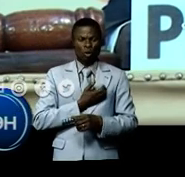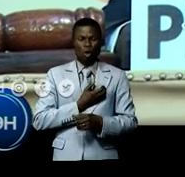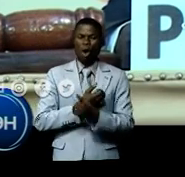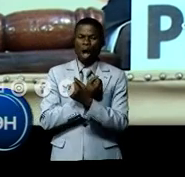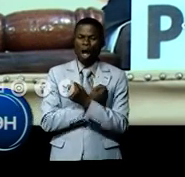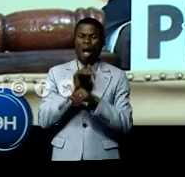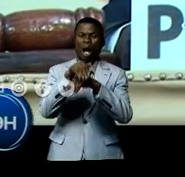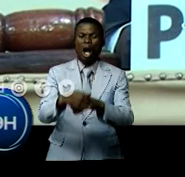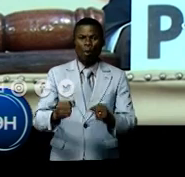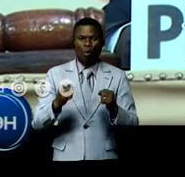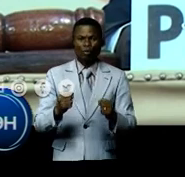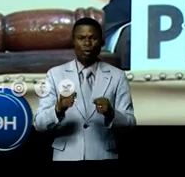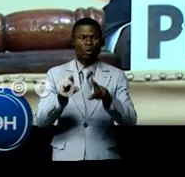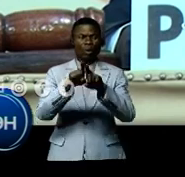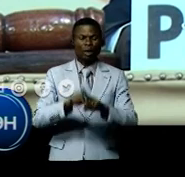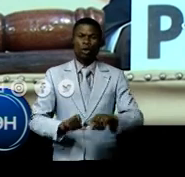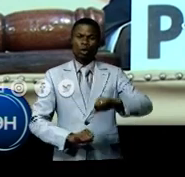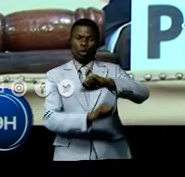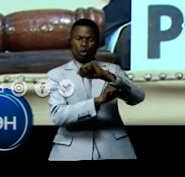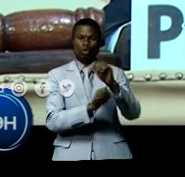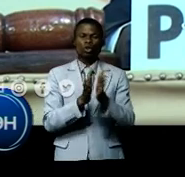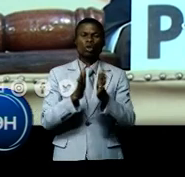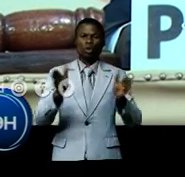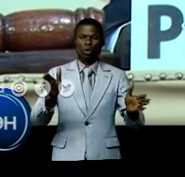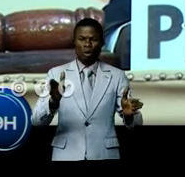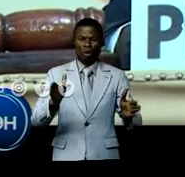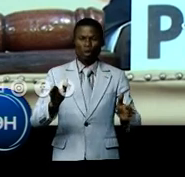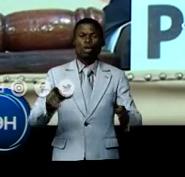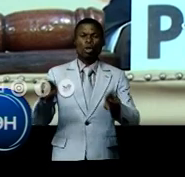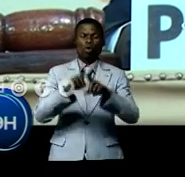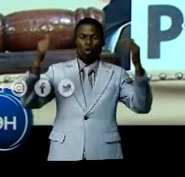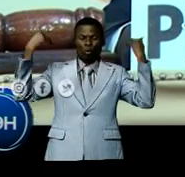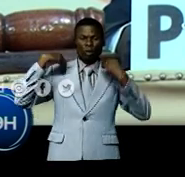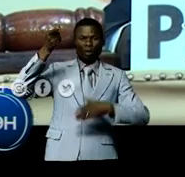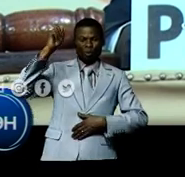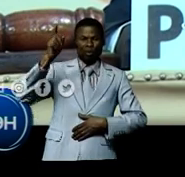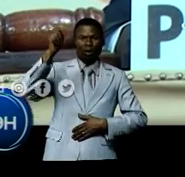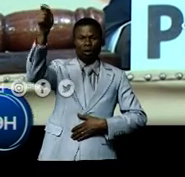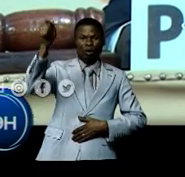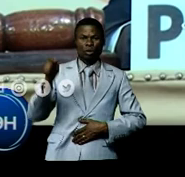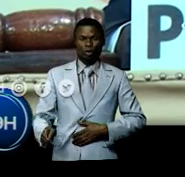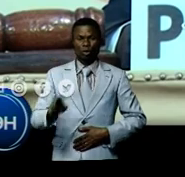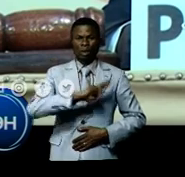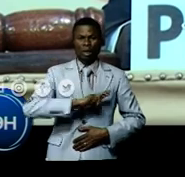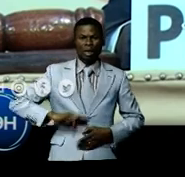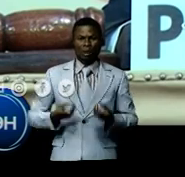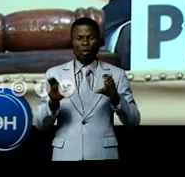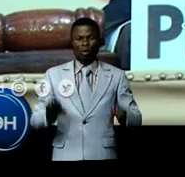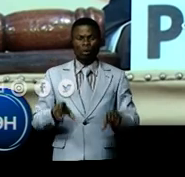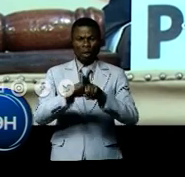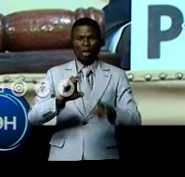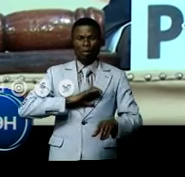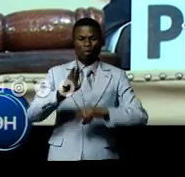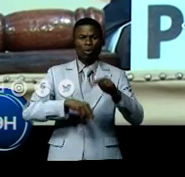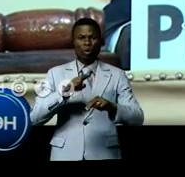indéfectible engagement et soutien total comme commandant suprême des forces armées congolaises et de la